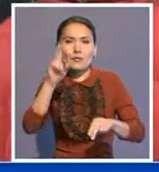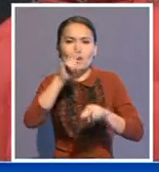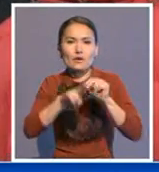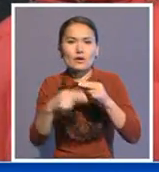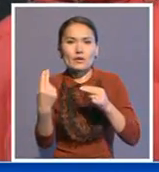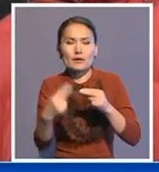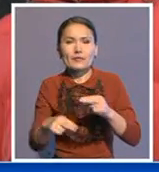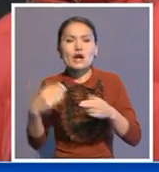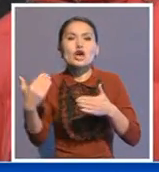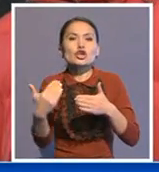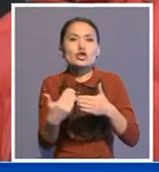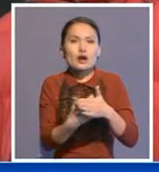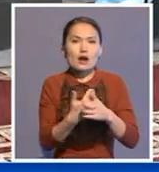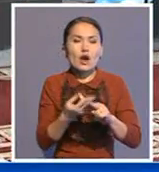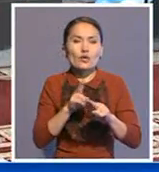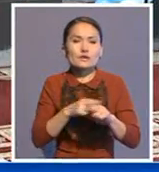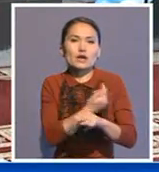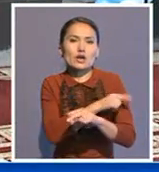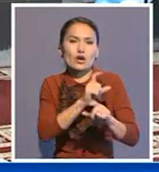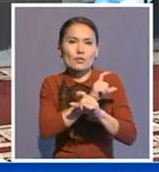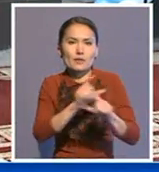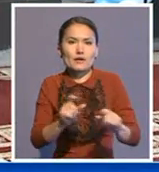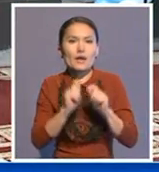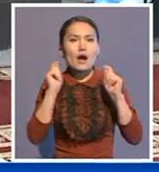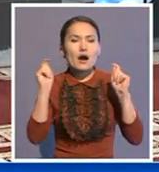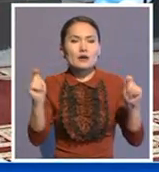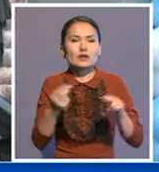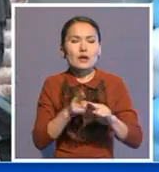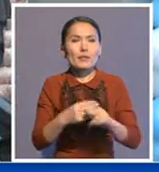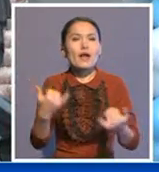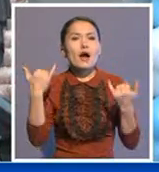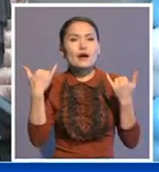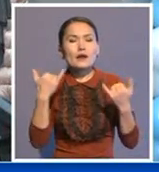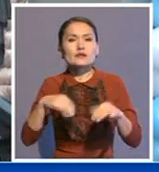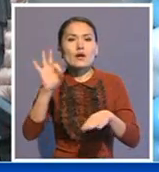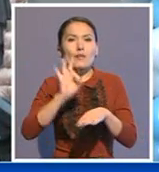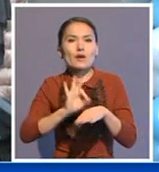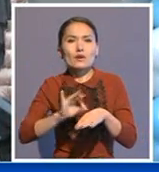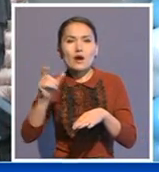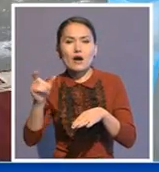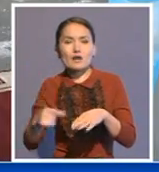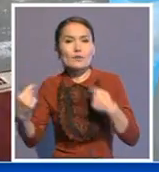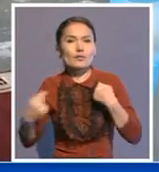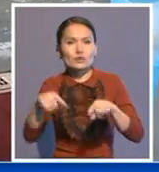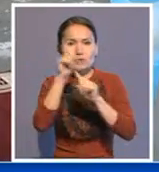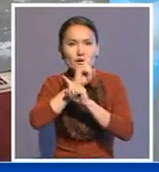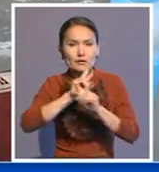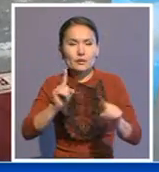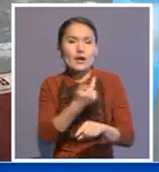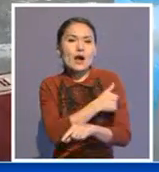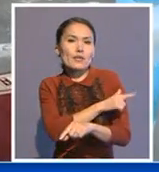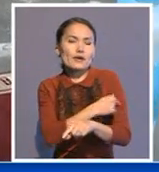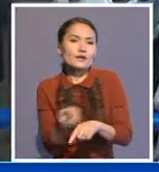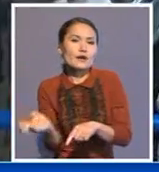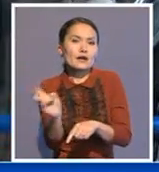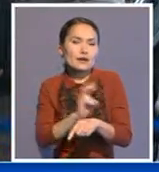бітті. Жаңа Согра кентінде 20 мыңға жуық адам тұрады. Енді олар бас ауыр балтыры сыдаса, жаңа орталықтың дәрігерлеріне қаралады. Сондай-ақ